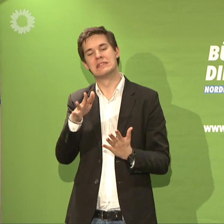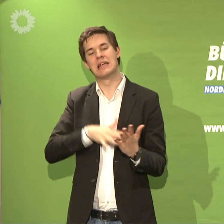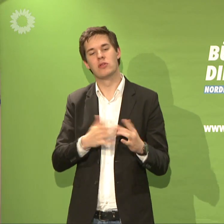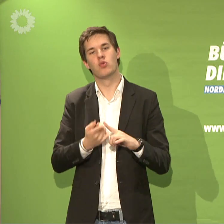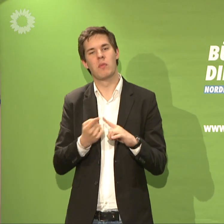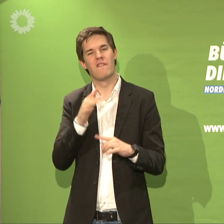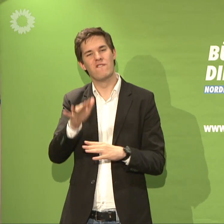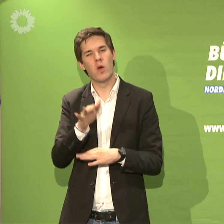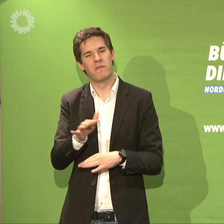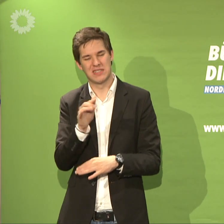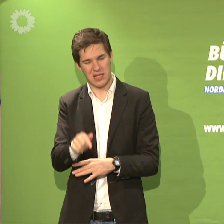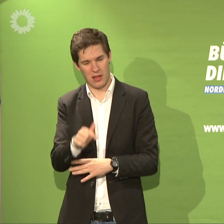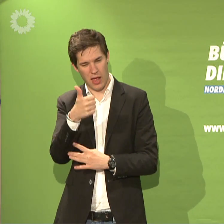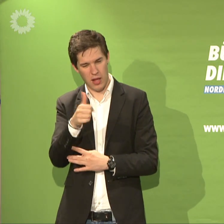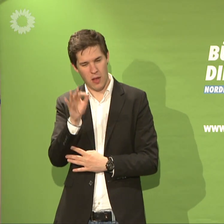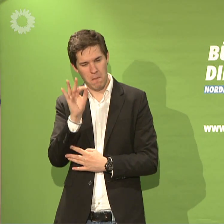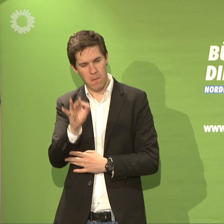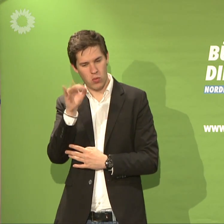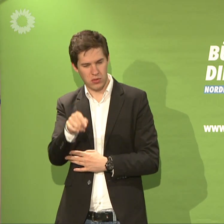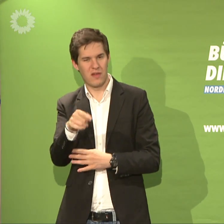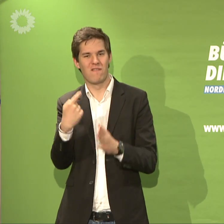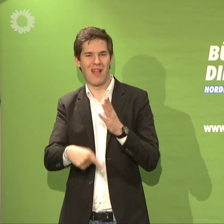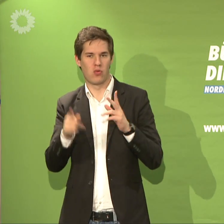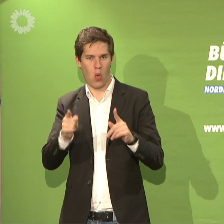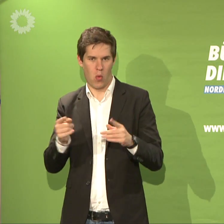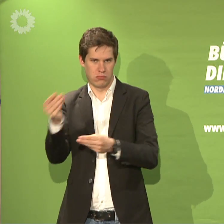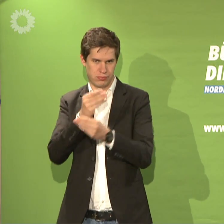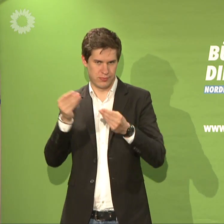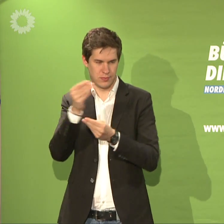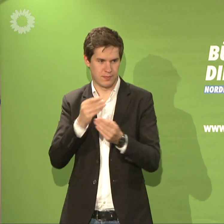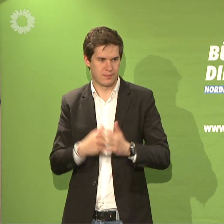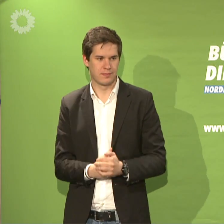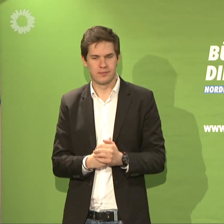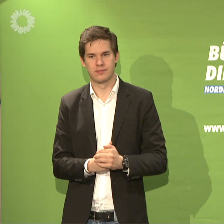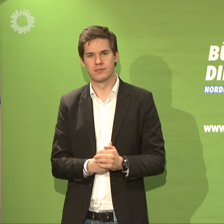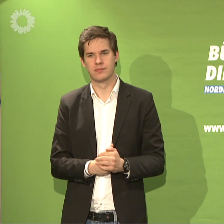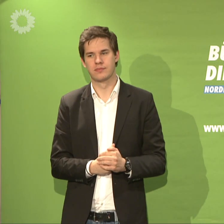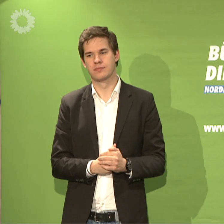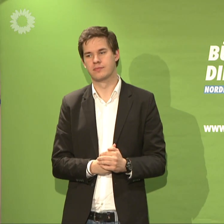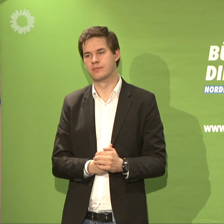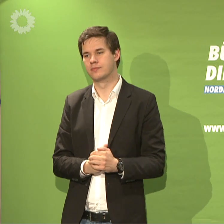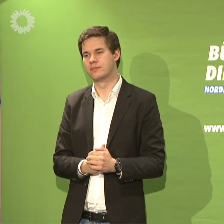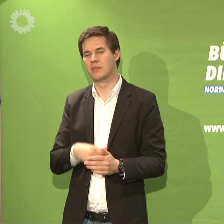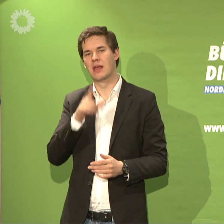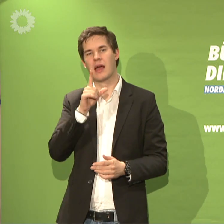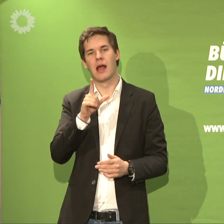einen Punkt, der noch zu klären ist, und zwar Seite 15 dieser Synopse LR